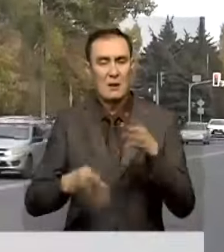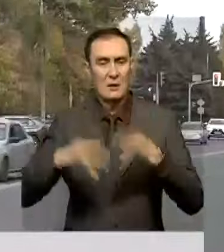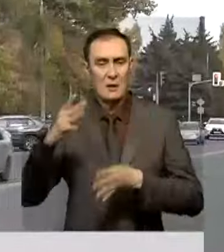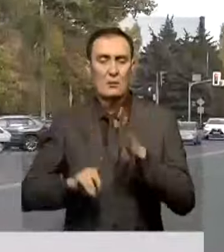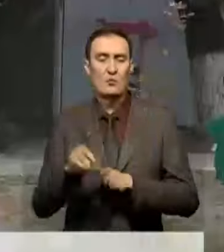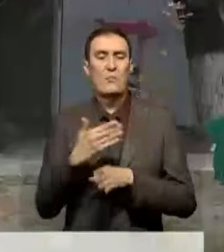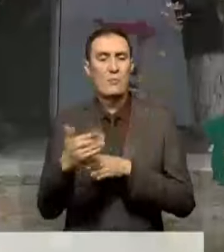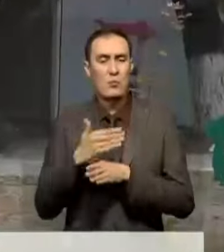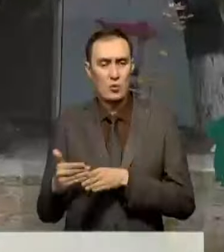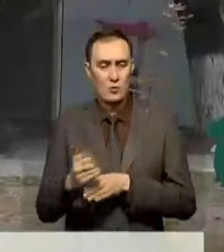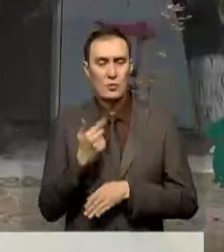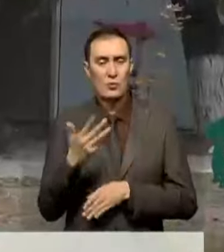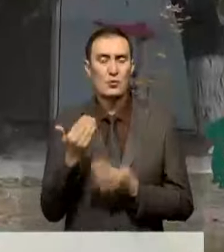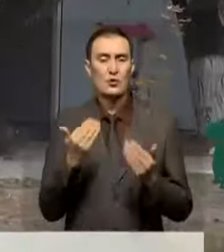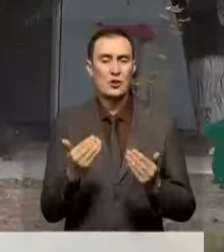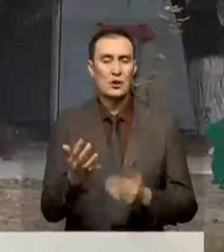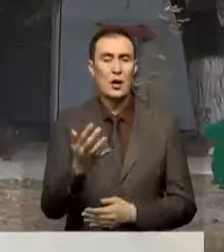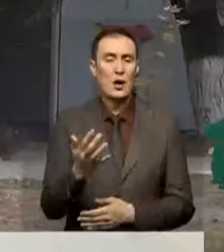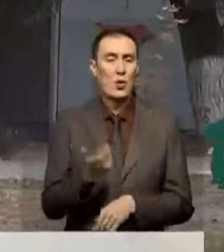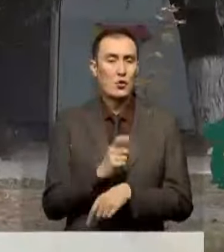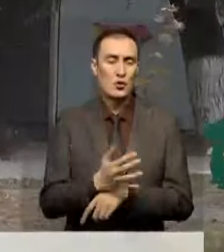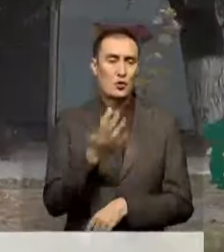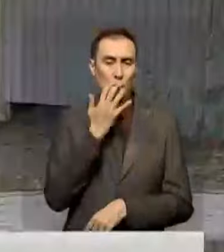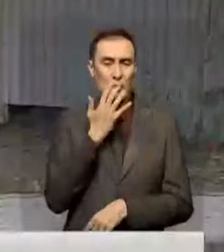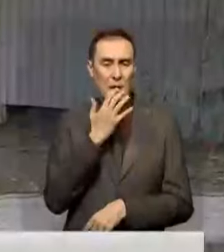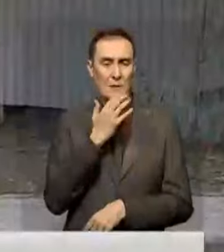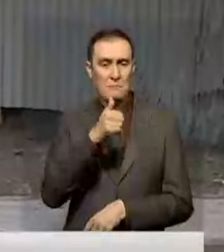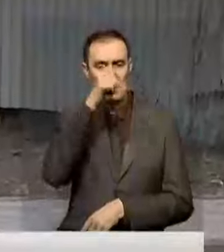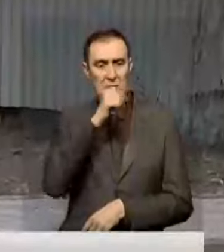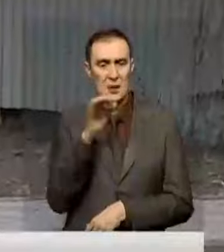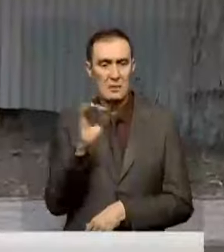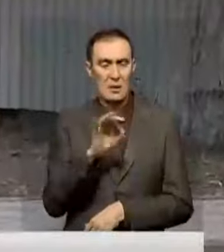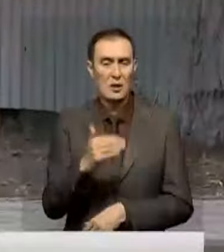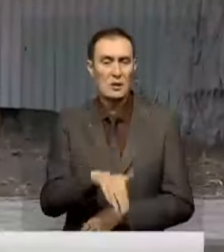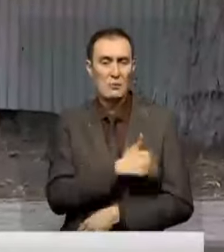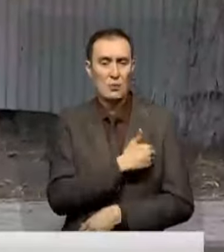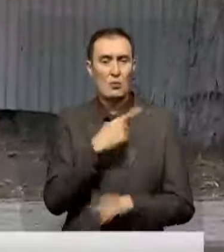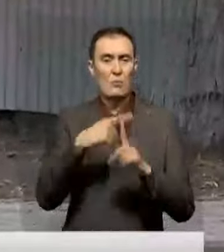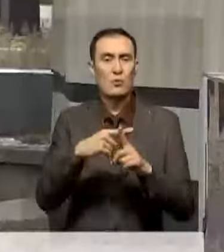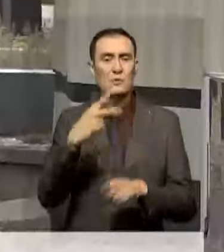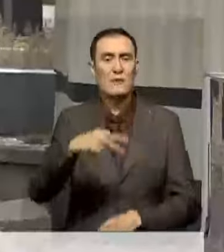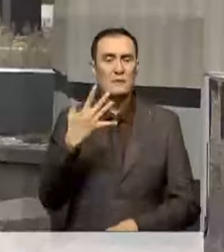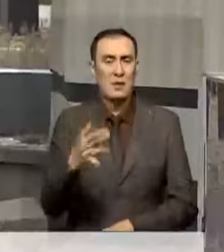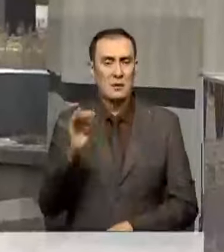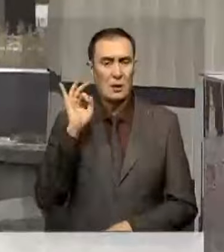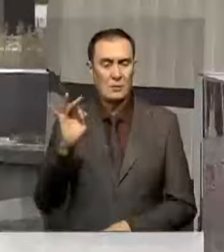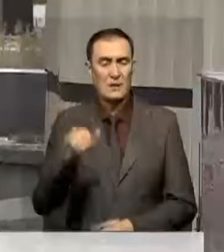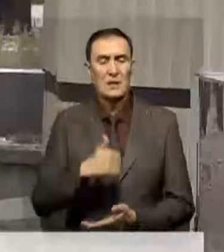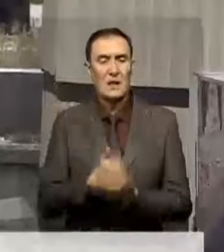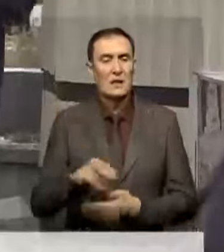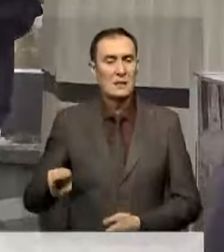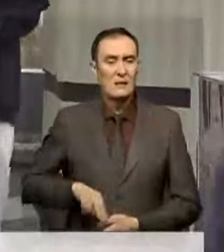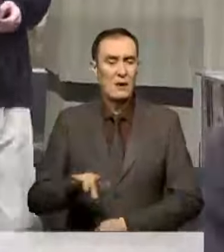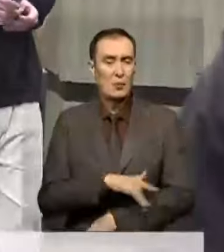появится чуть позже, поскольку в регионе сейчас аномально теплый октябрь. Столбики термометров показывают плюс 25 градусов. Генеральный